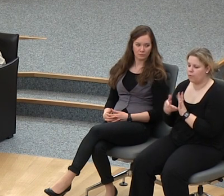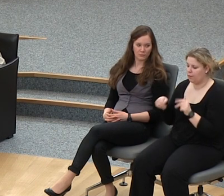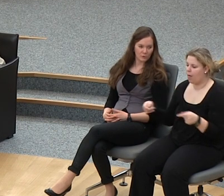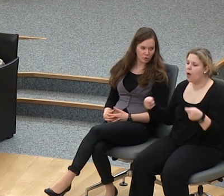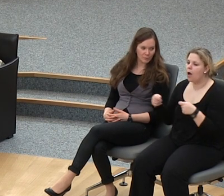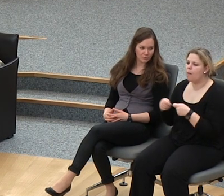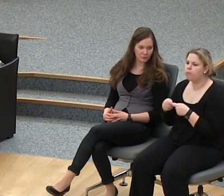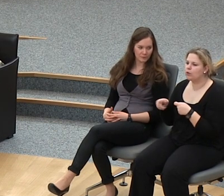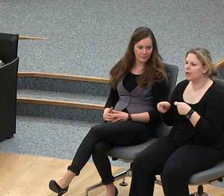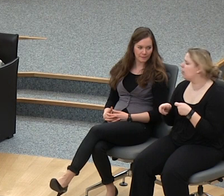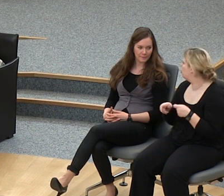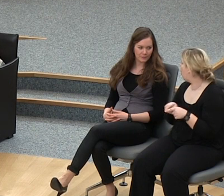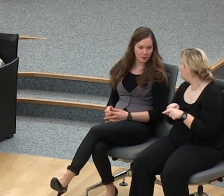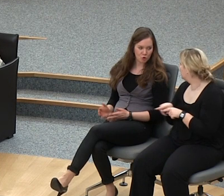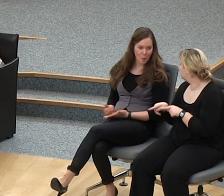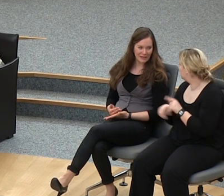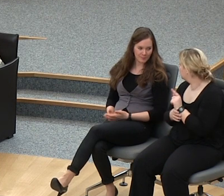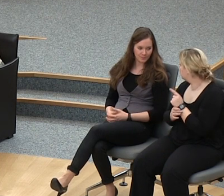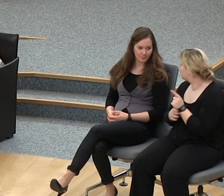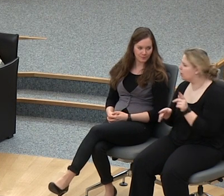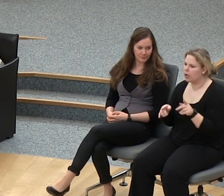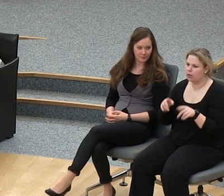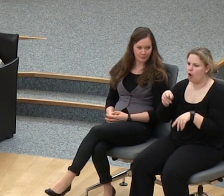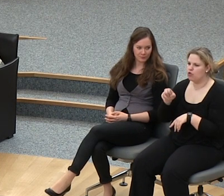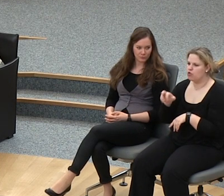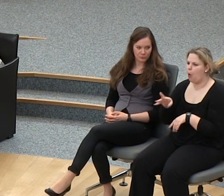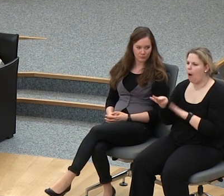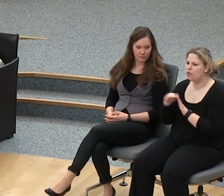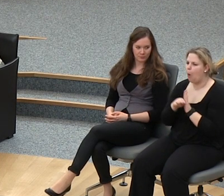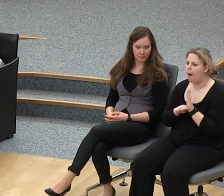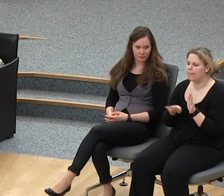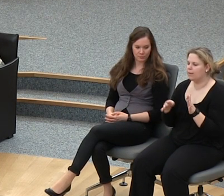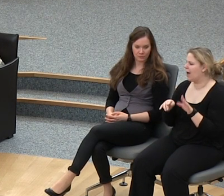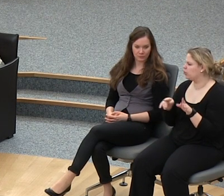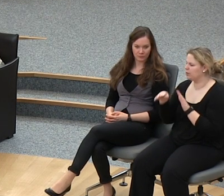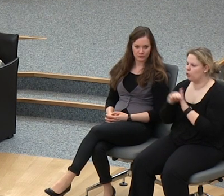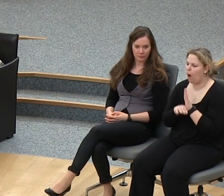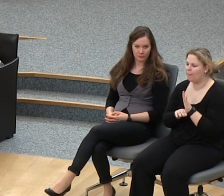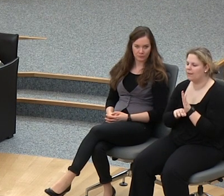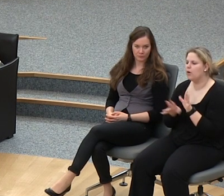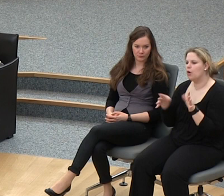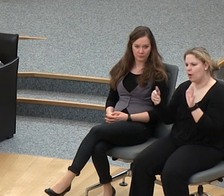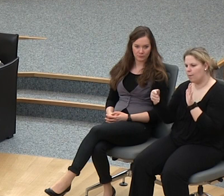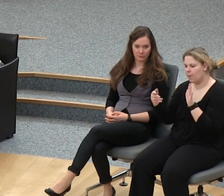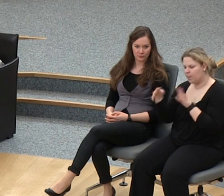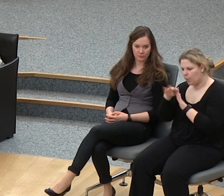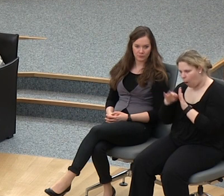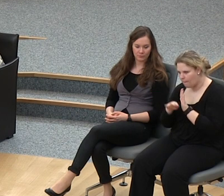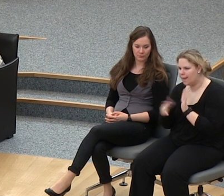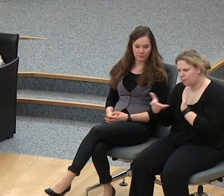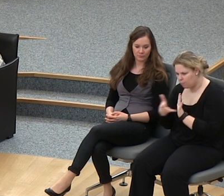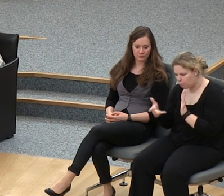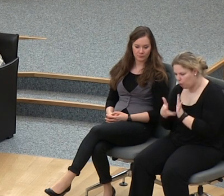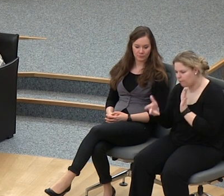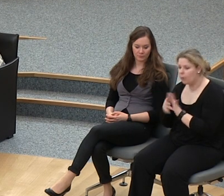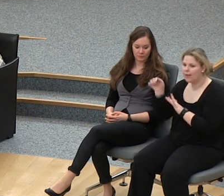Bundesland, in dem per Kabinettsbeschluss festgeschrieben worden ist, dass alle Gesetze und